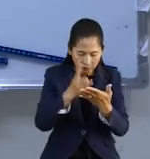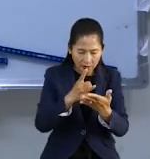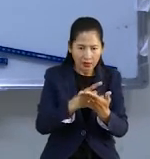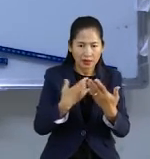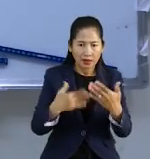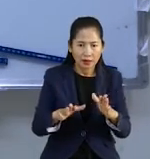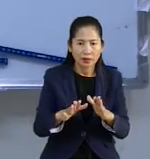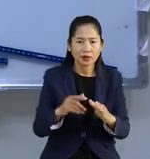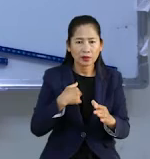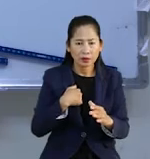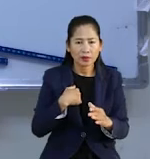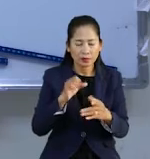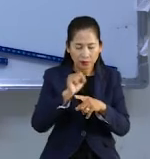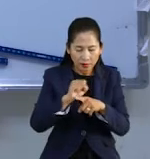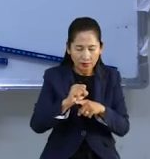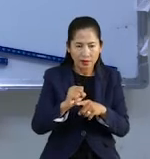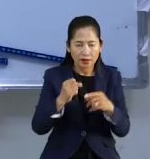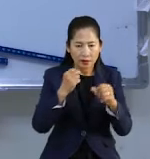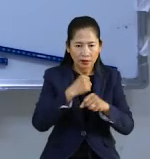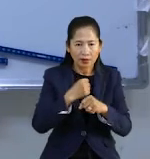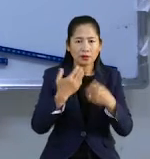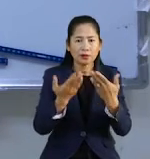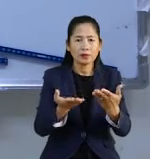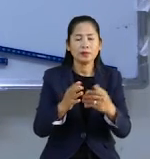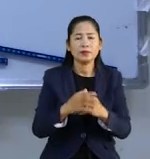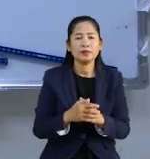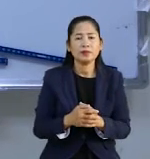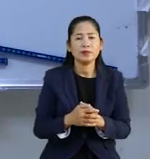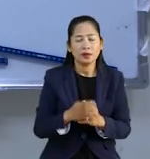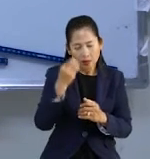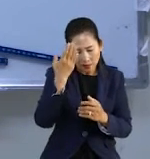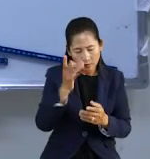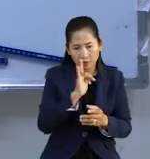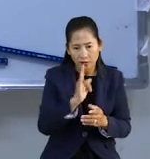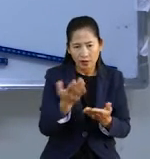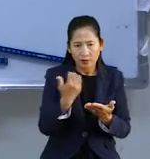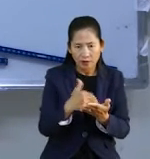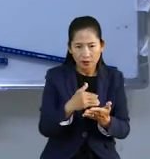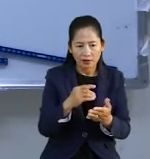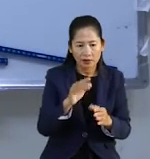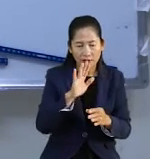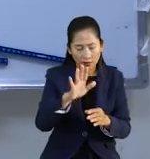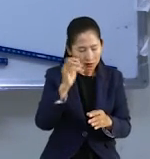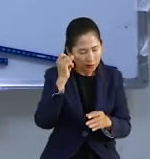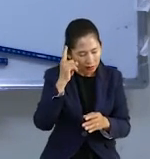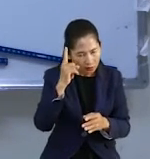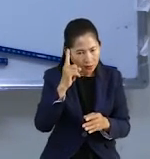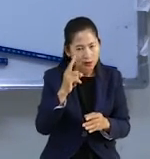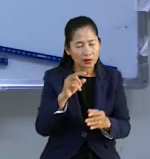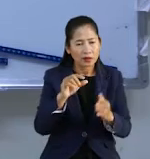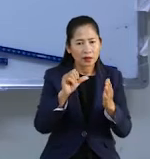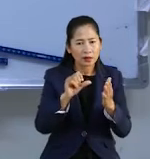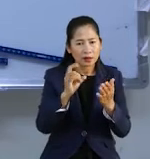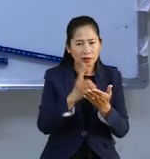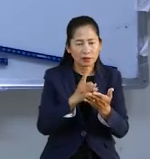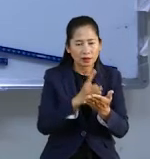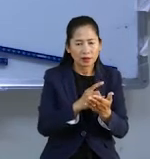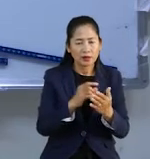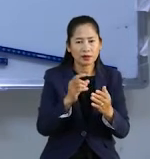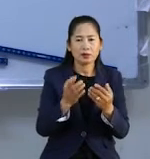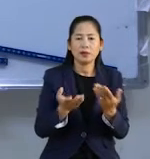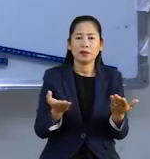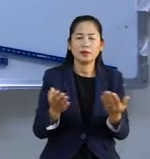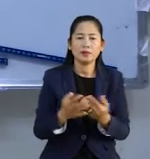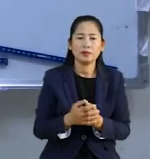รวยหายลูกครูเมียนลมหัดไอ้คนเถื่อนนะก้นนะนั่งไปเป็นเจ้าลางเว้นทากคนยุลในคลำซาเมเรียนกำรัตน